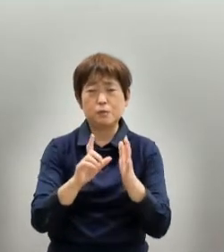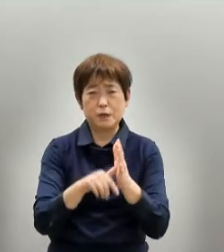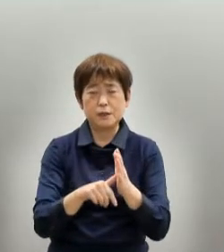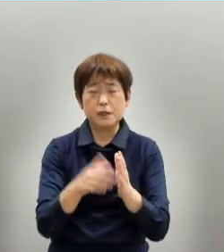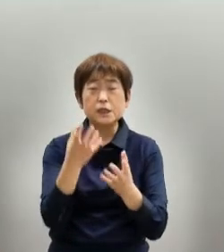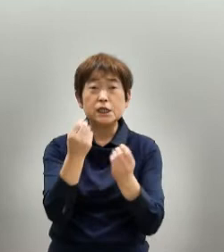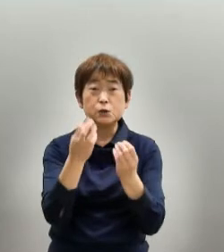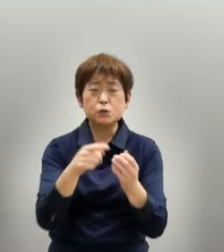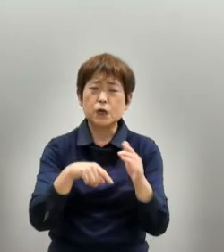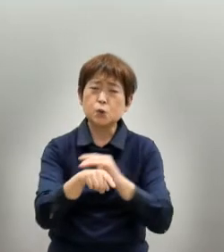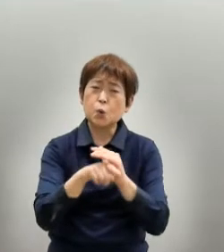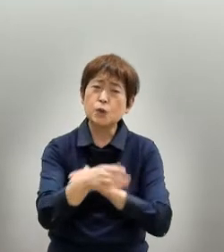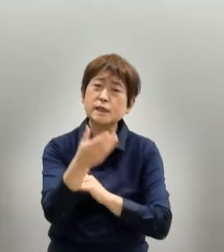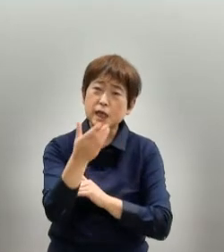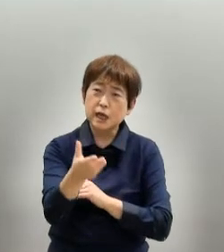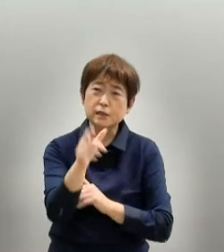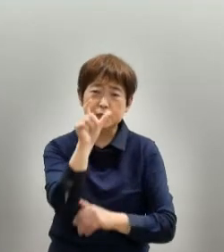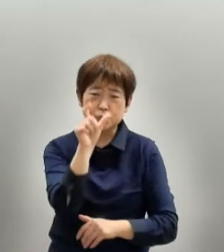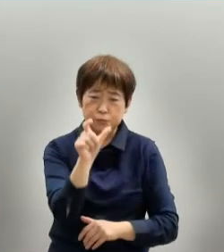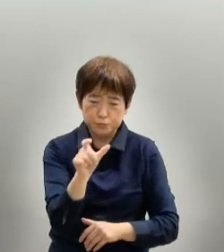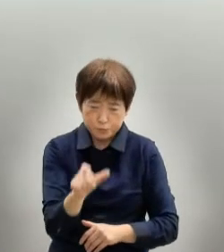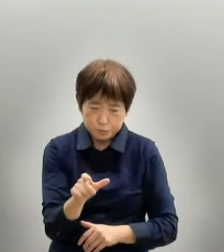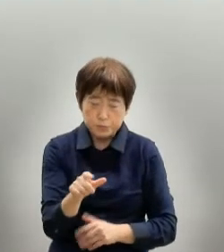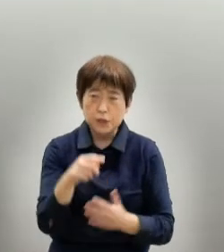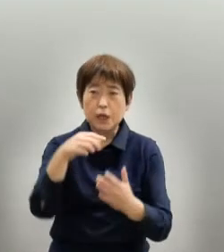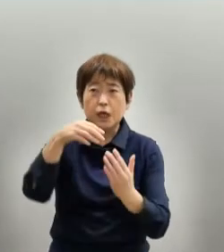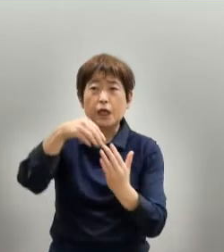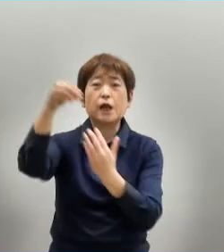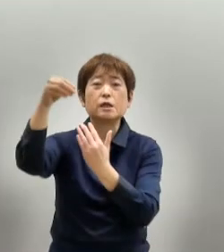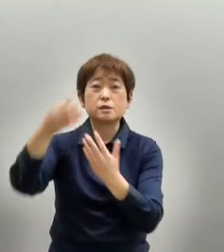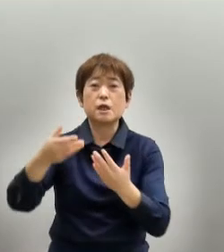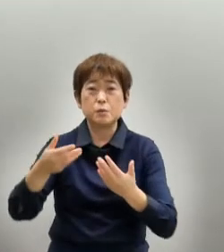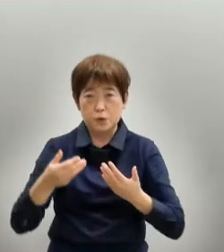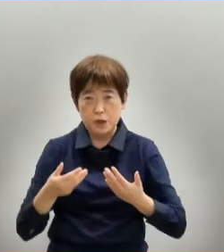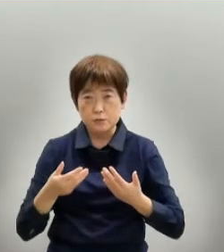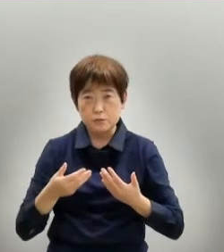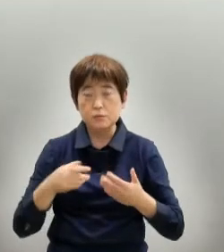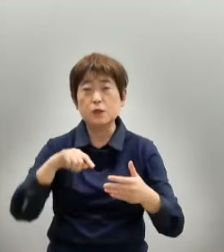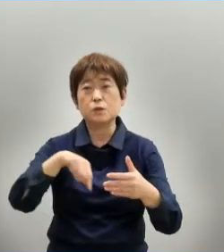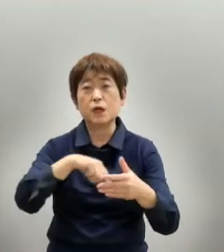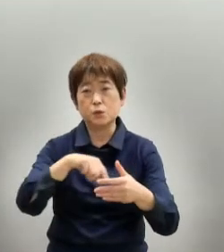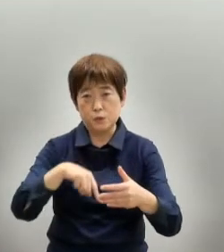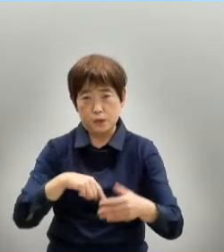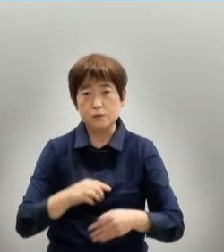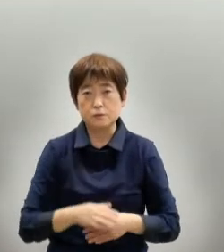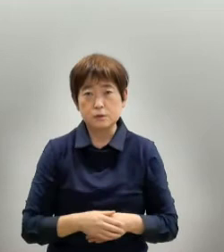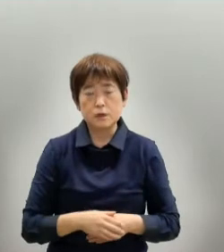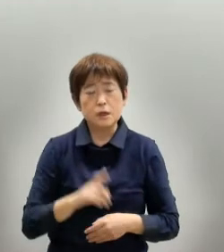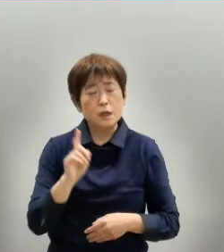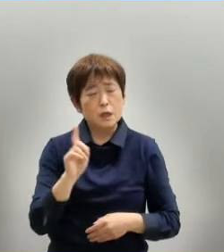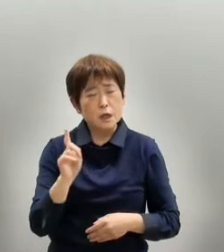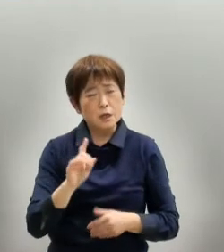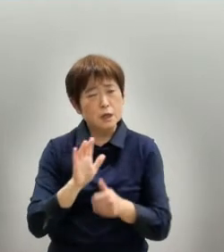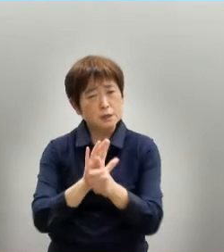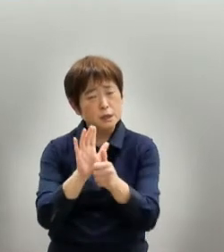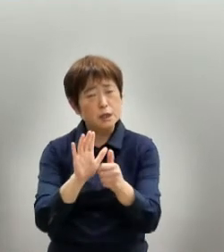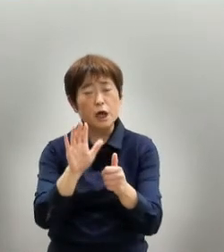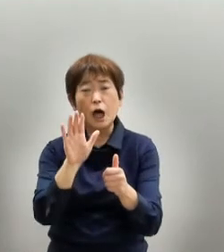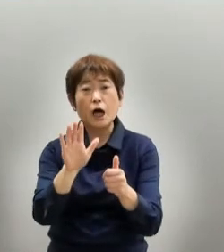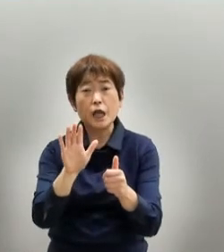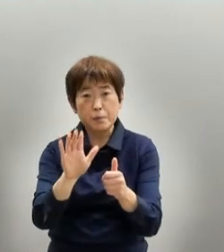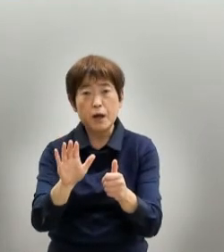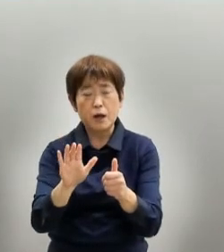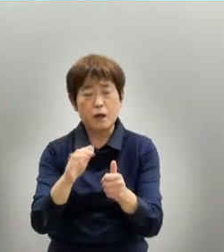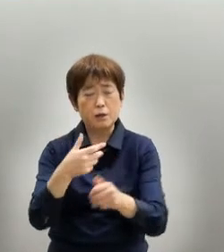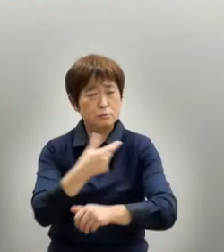肢をこちらに示しまして、それに答えていただく。で、その上でですね、どんな行政支援があれば受けますかということも確認してです